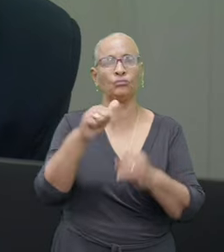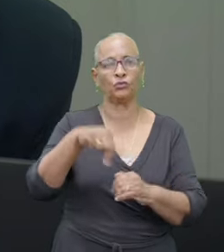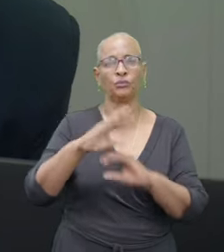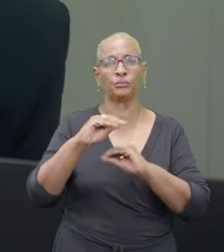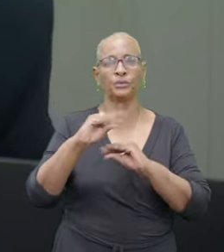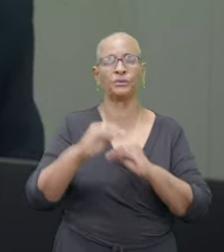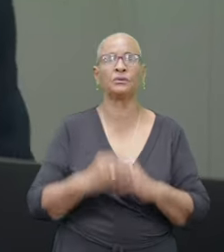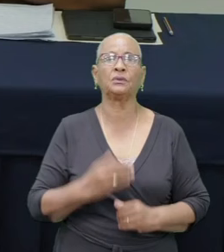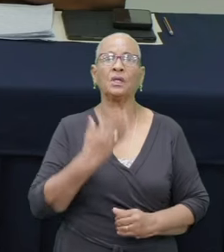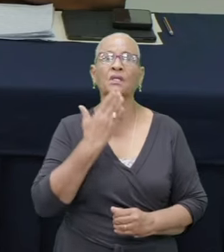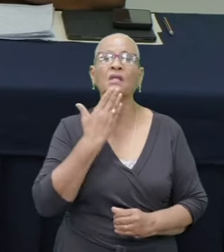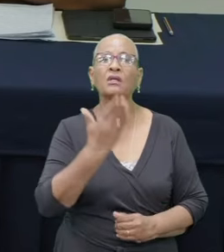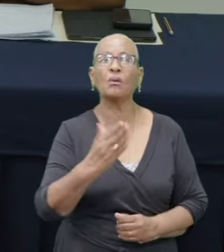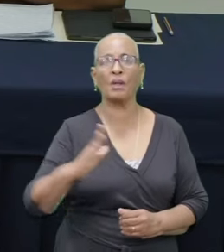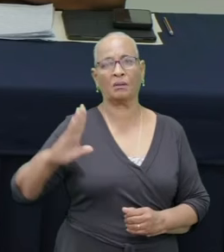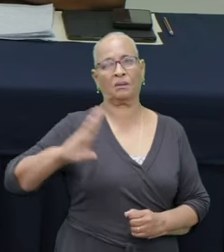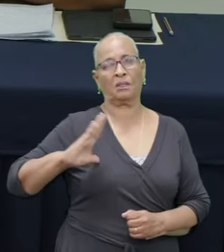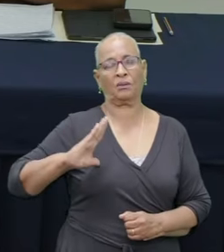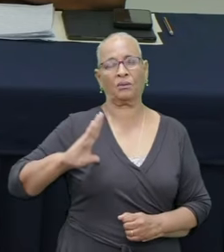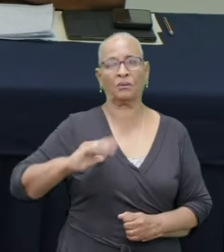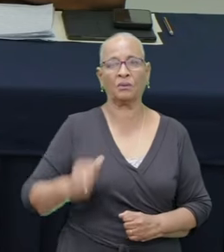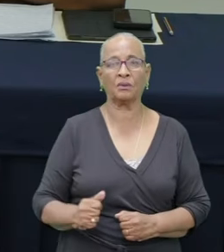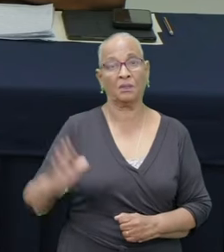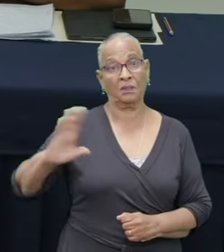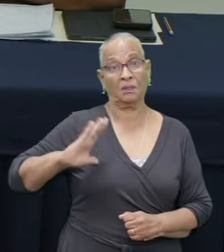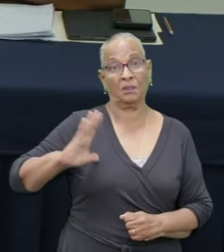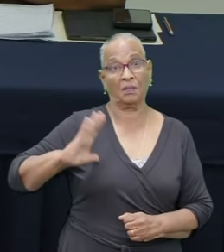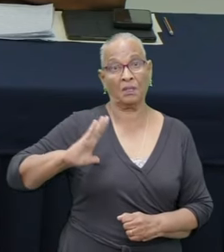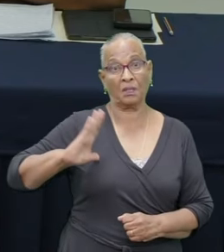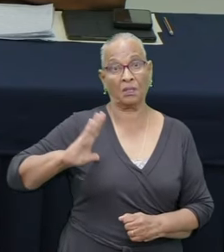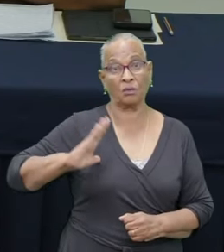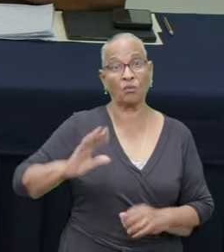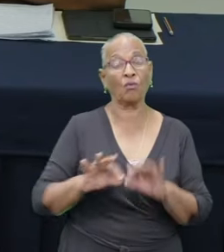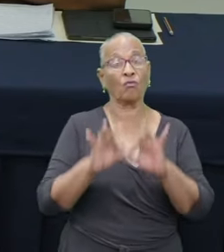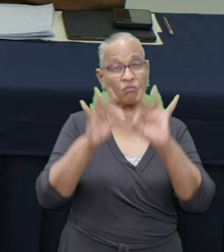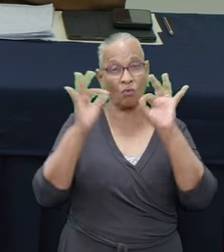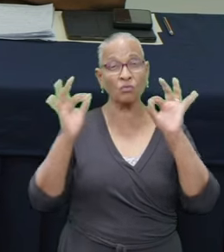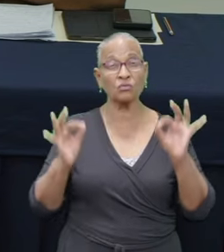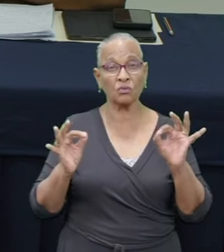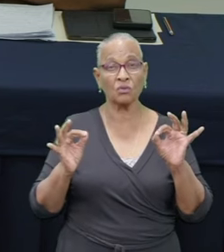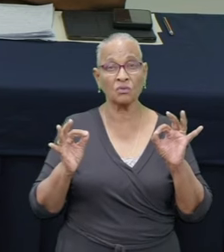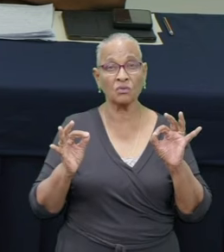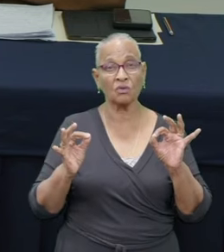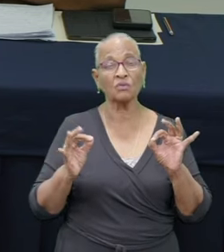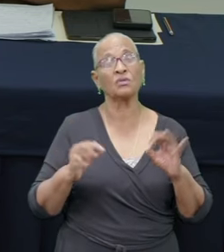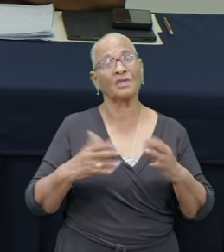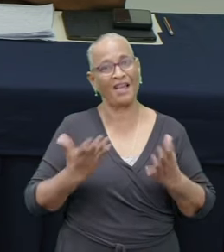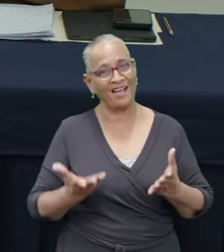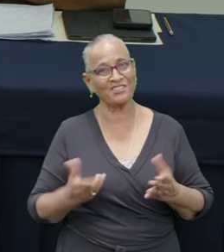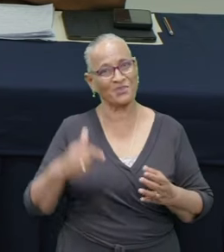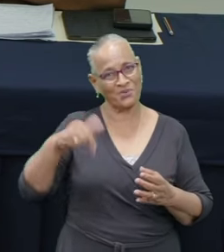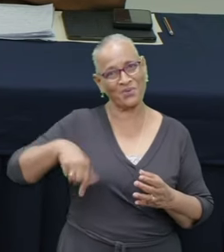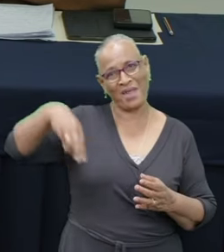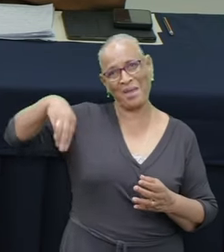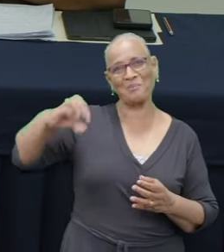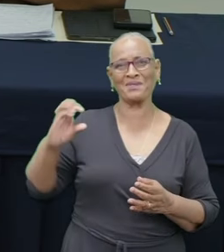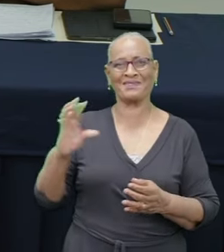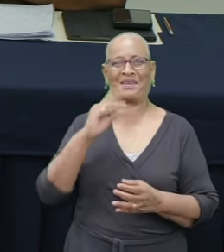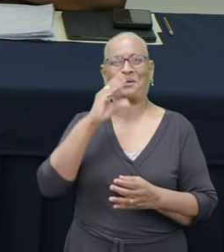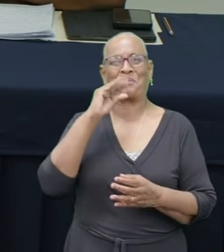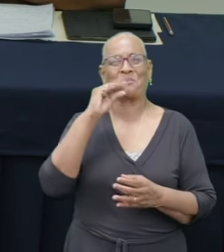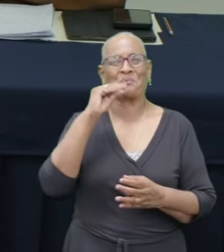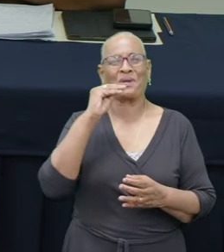Dank u wel, directeur. De directeur van Volksgezondheid is vandaag heeft moeten inspringen als conferentie, omdat